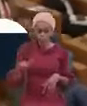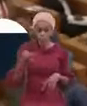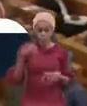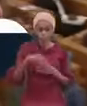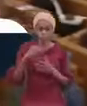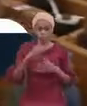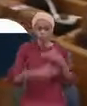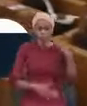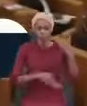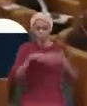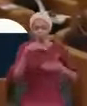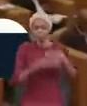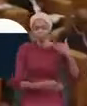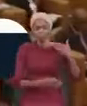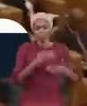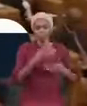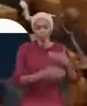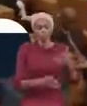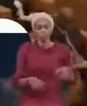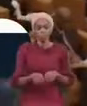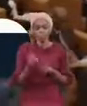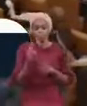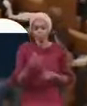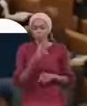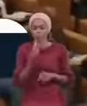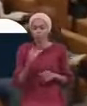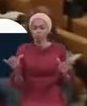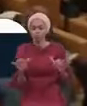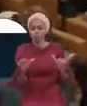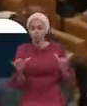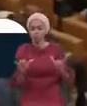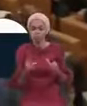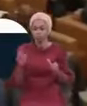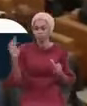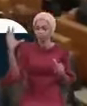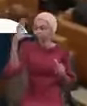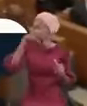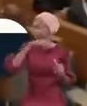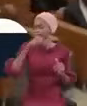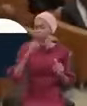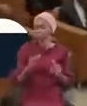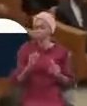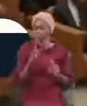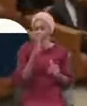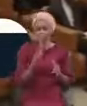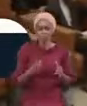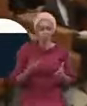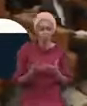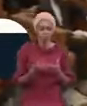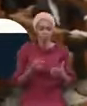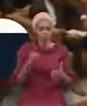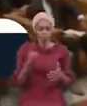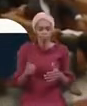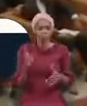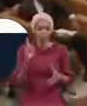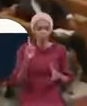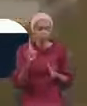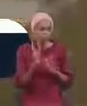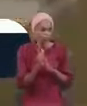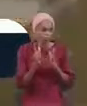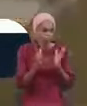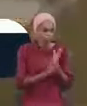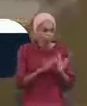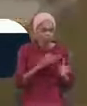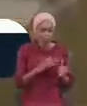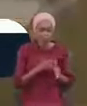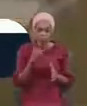l'étranger comme de vous devant l'éternel verset 16 il y aura une seule loi et une seule